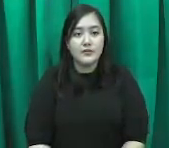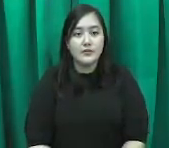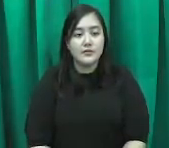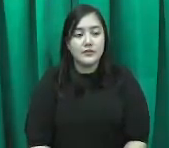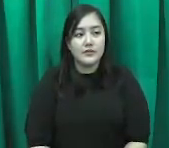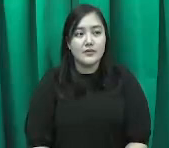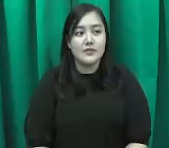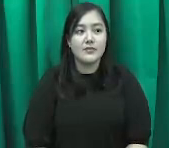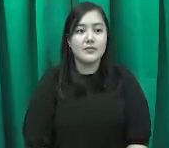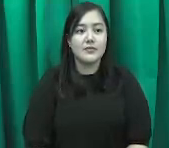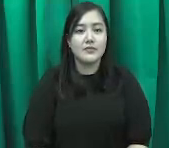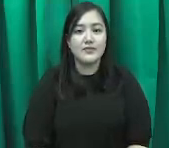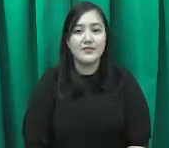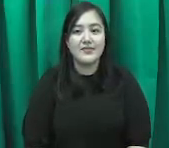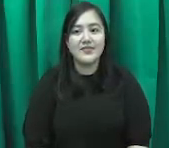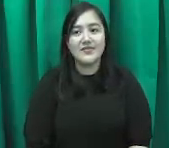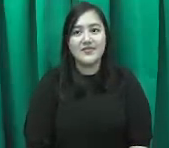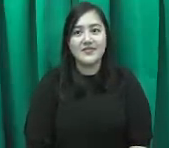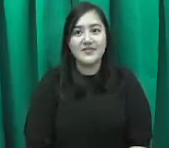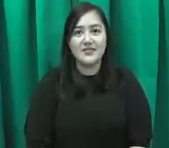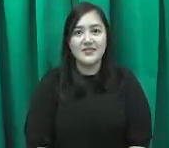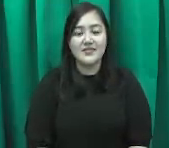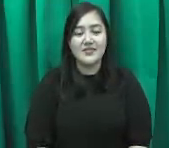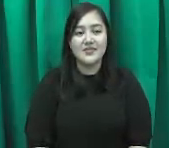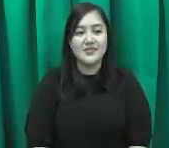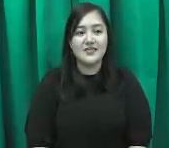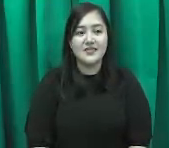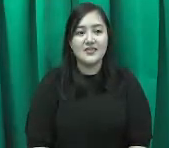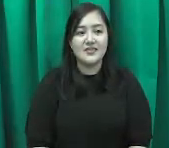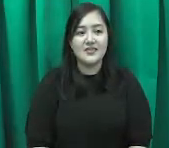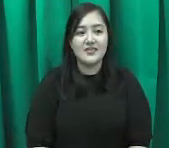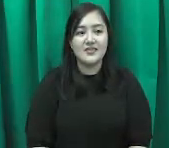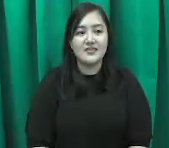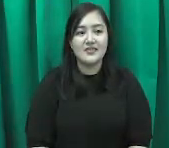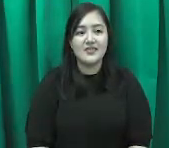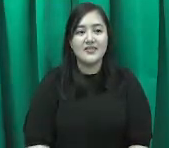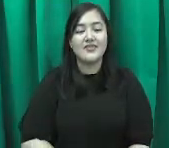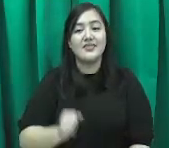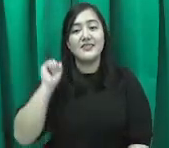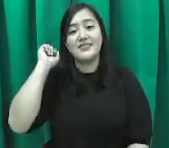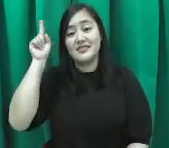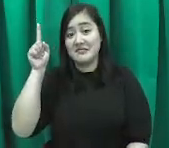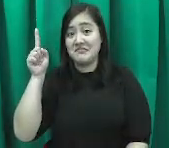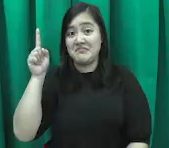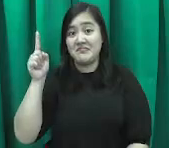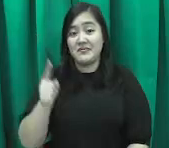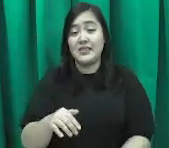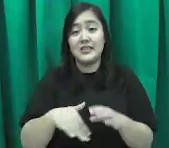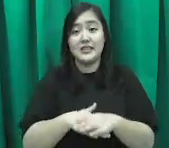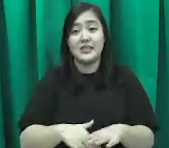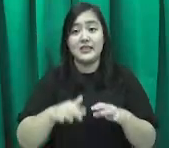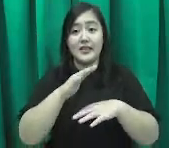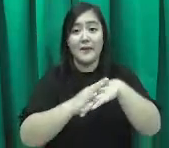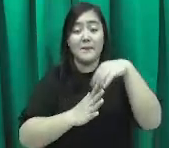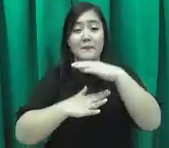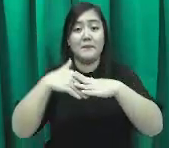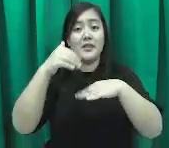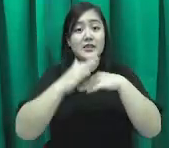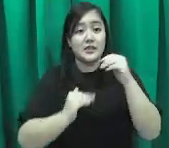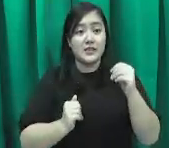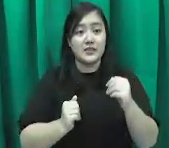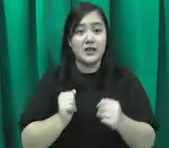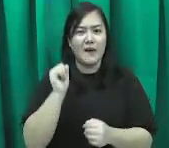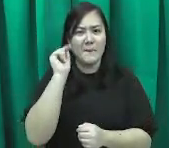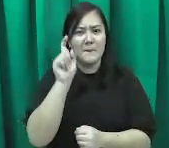Ewan ko kung basta diba parang ganun. Yeah. Hindi ko alam sa construction kung paano yun. Basta, di ba, kailangan ng bakal, kailangan ng mga beam, hamba,